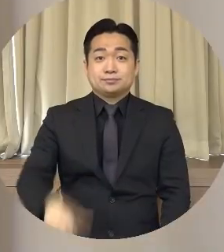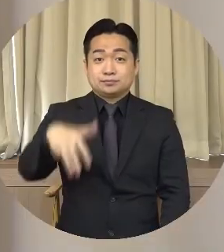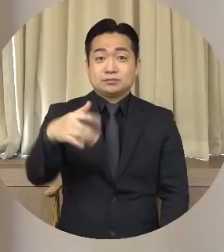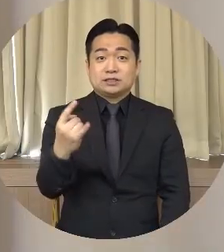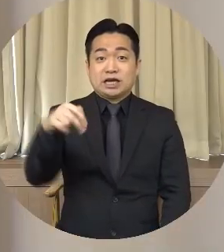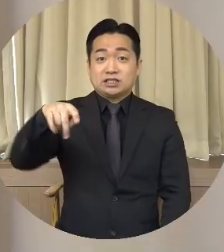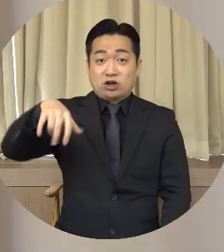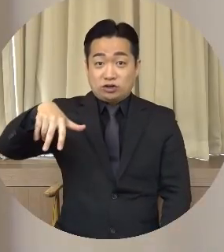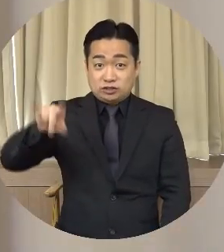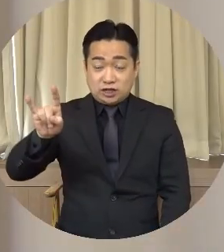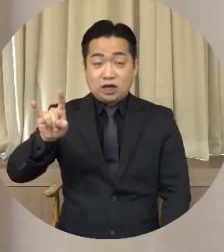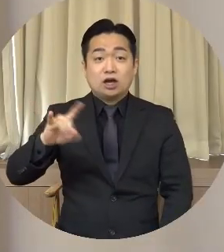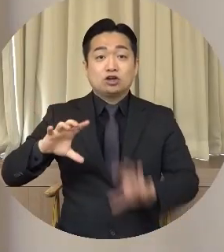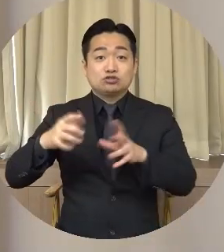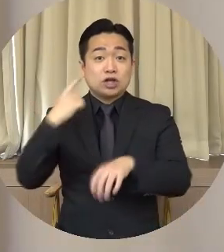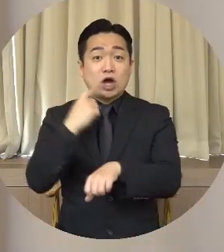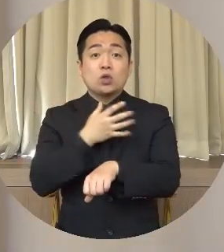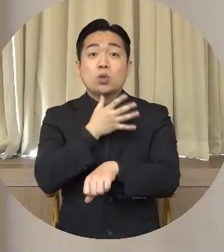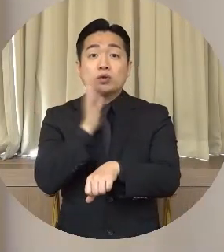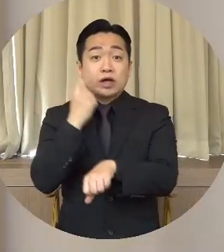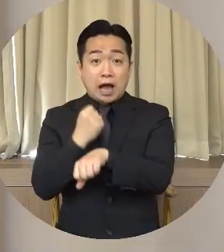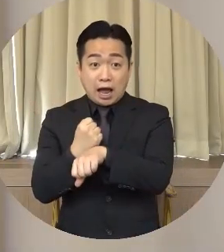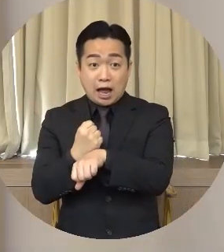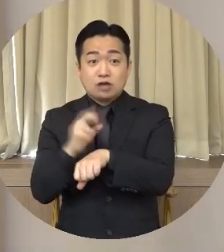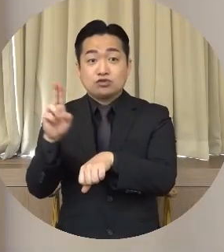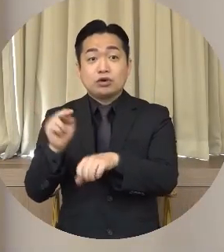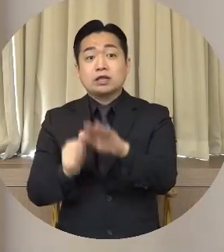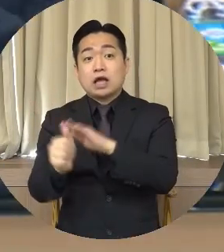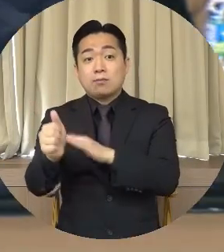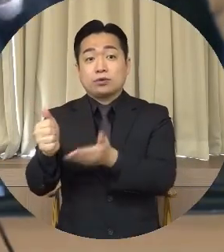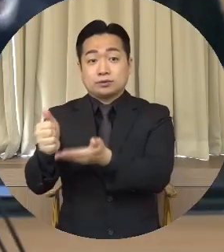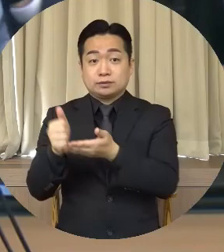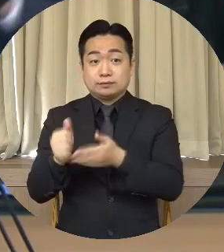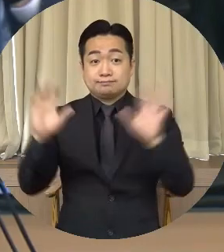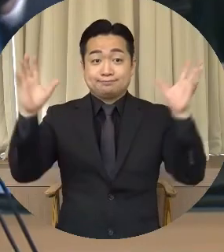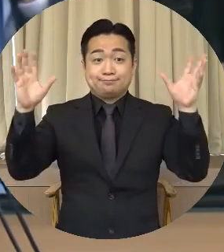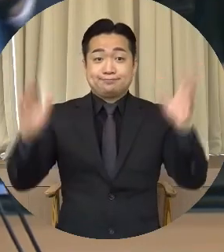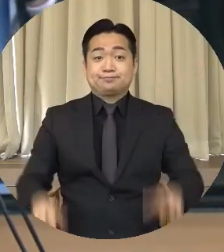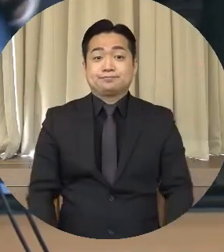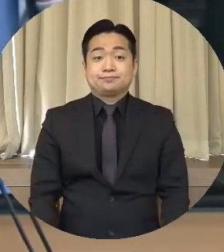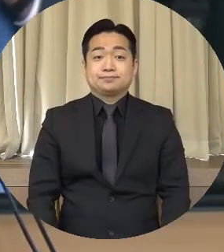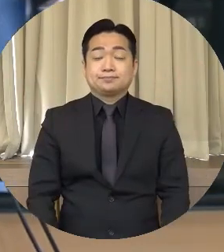최성재 국제노년학 노인의학회 유엔 대표님,